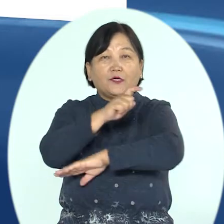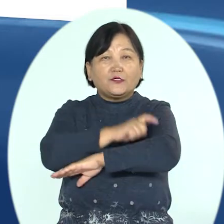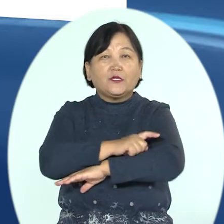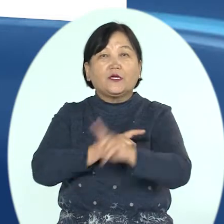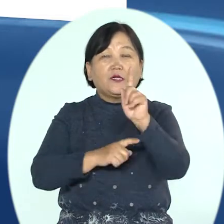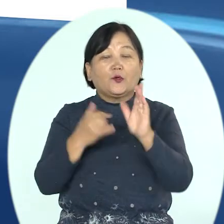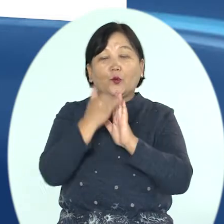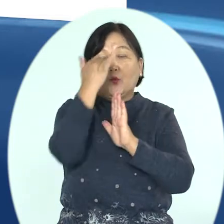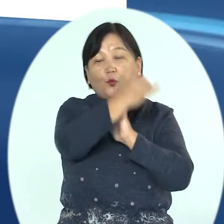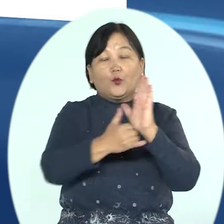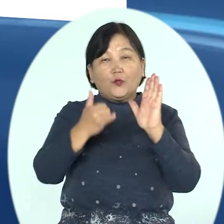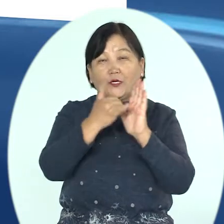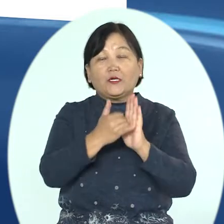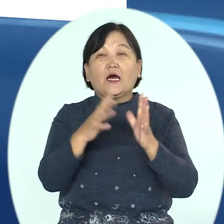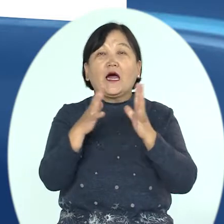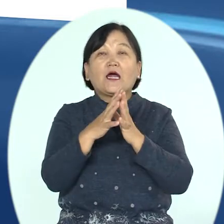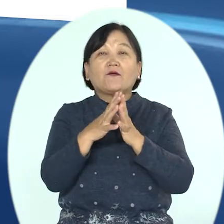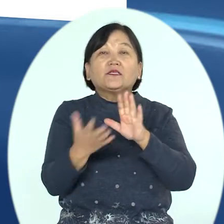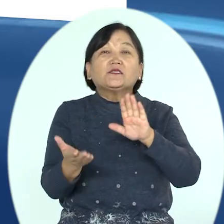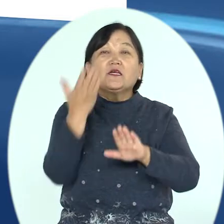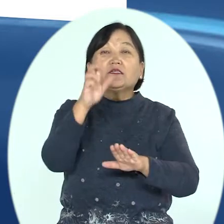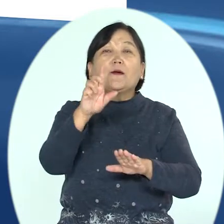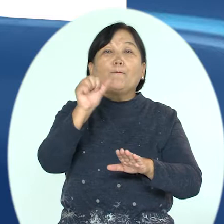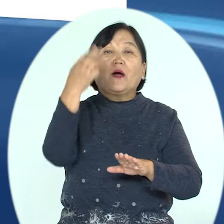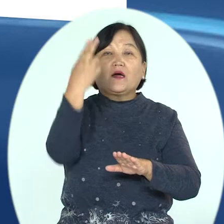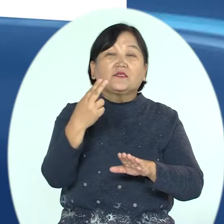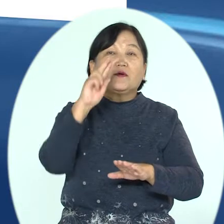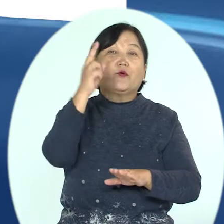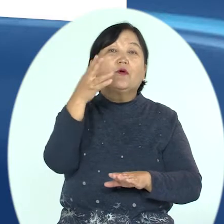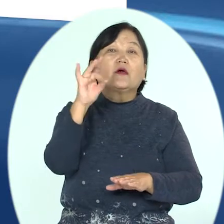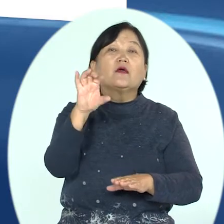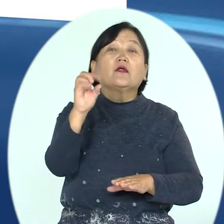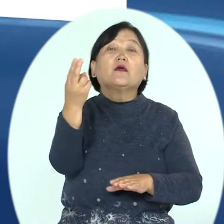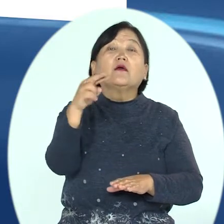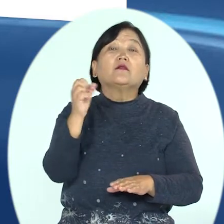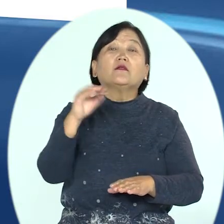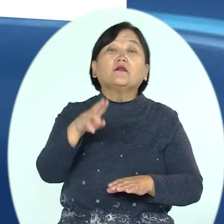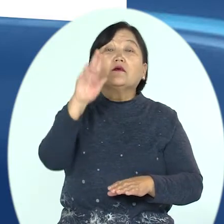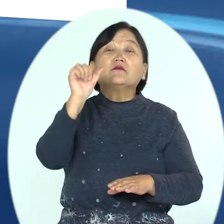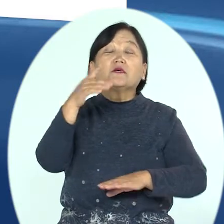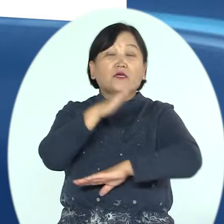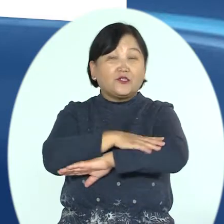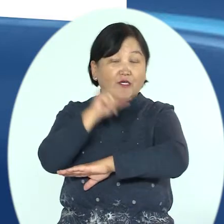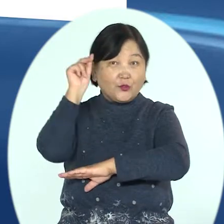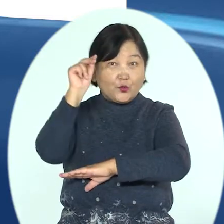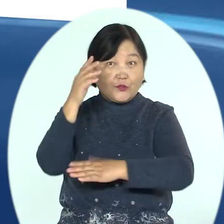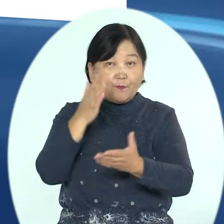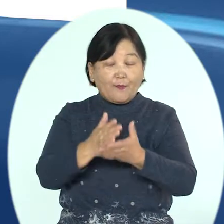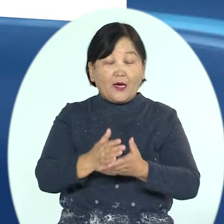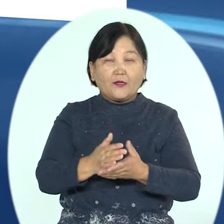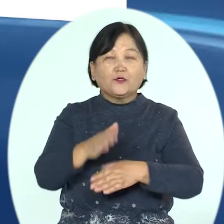хичээлийн нэг улирлдаа бол 10-аас дээш багц цагийн хичээлийг судалсан байх ёстой гэдэг нэг юм шалгуур байж байгаа. Мөн элсэд